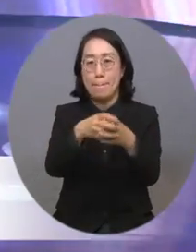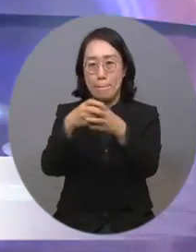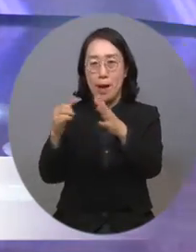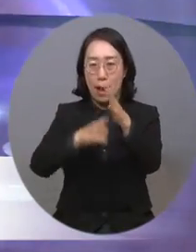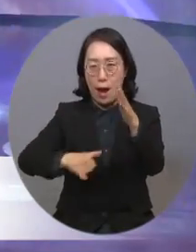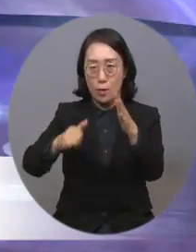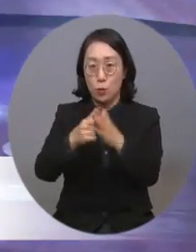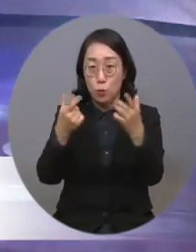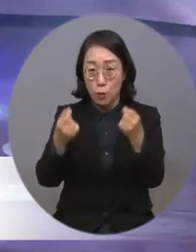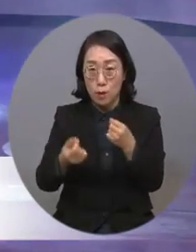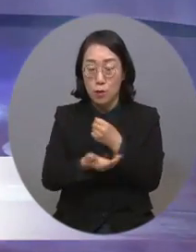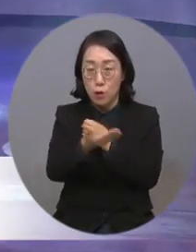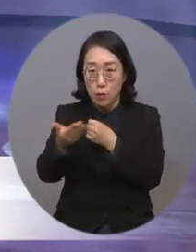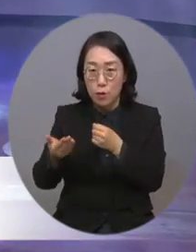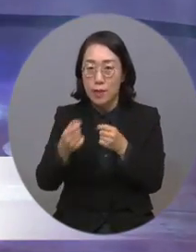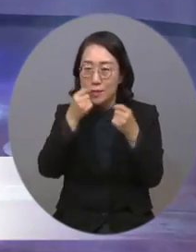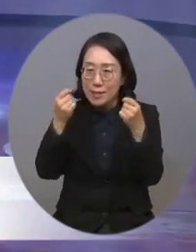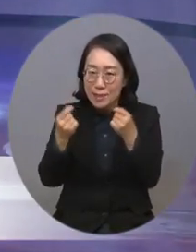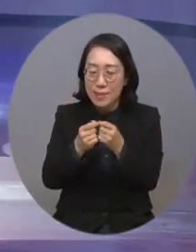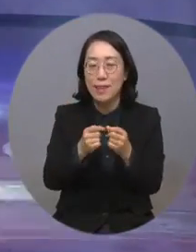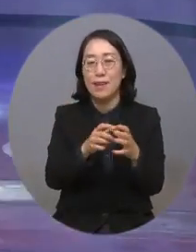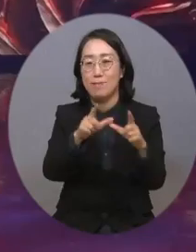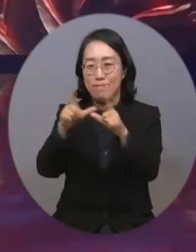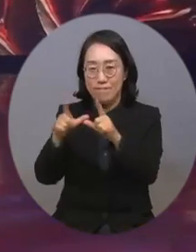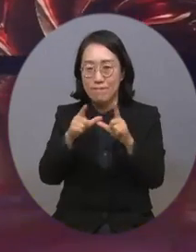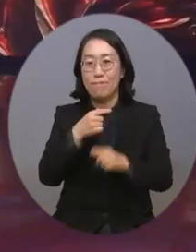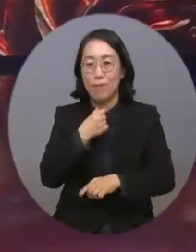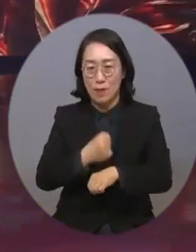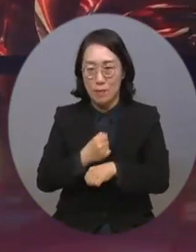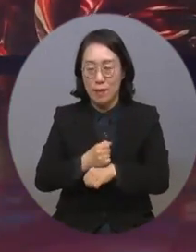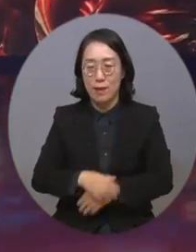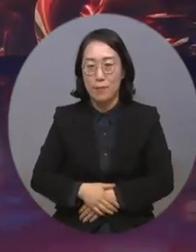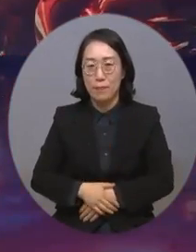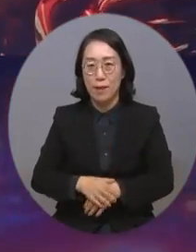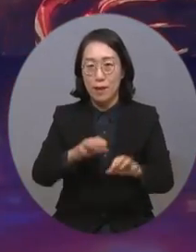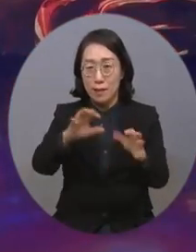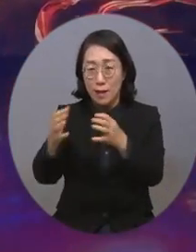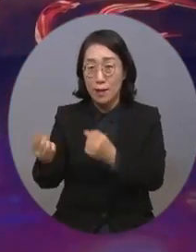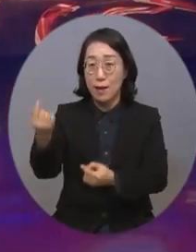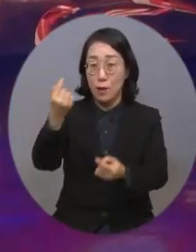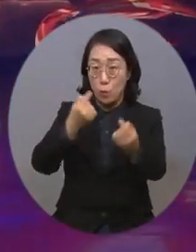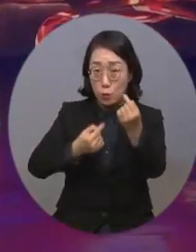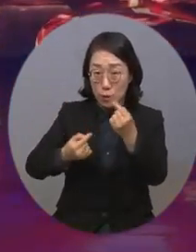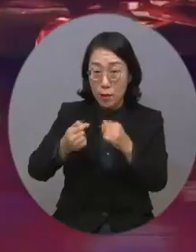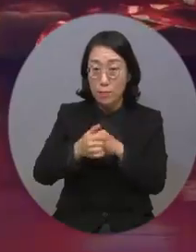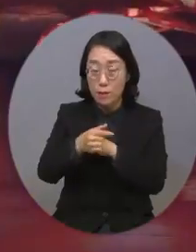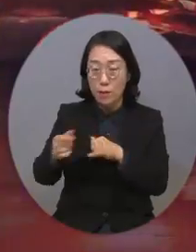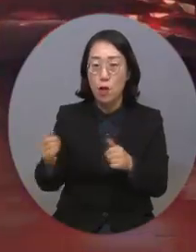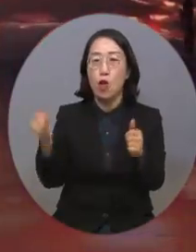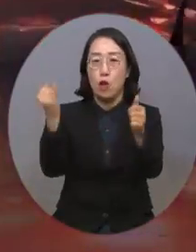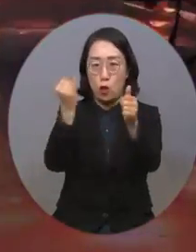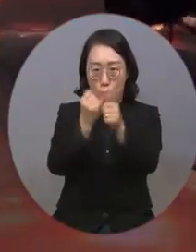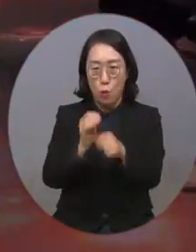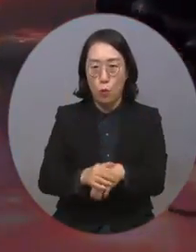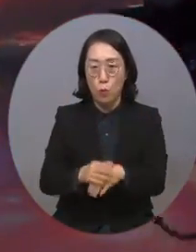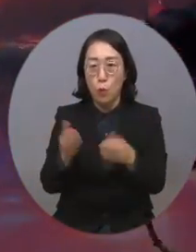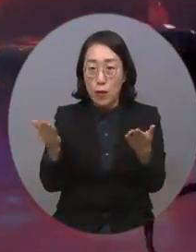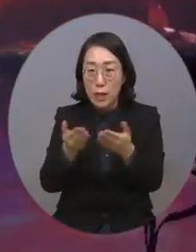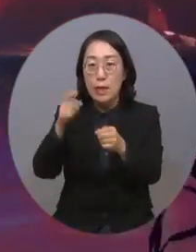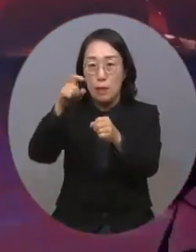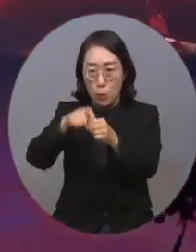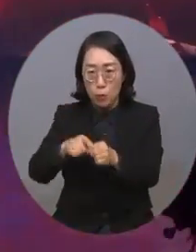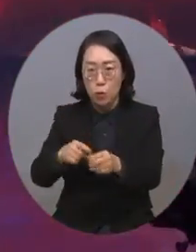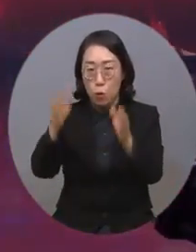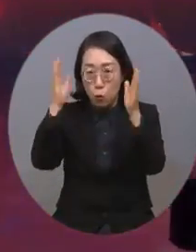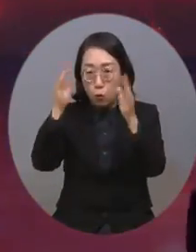생각하고 여러분들과 함께 잘 지낼 수 있었으면 좋겠습니다. 다양한 국적을 가진 외국인들은 결혼 이민, 취업, 유학